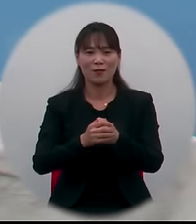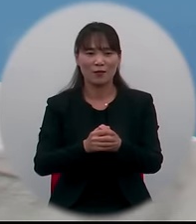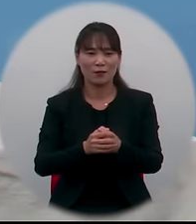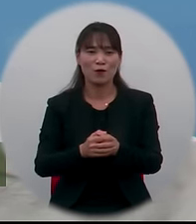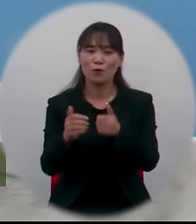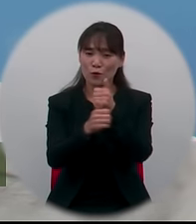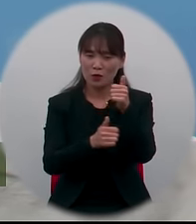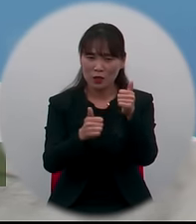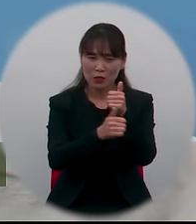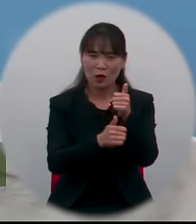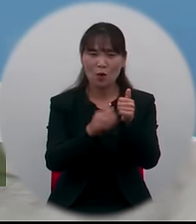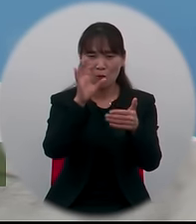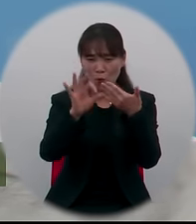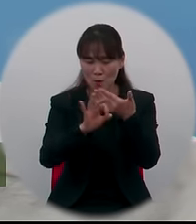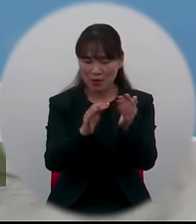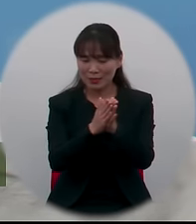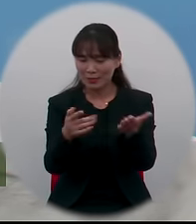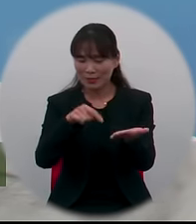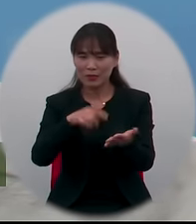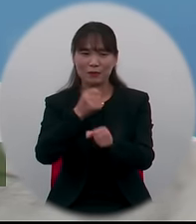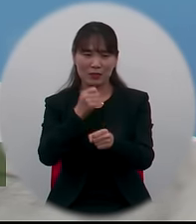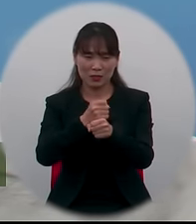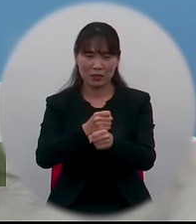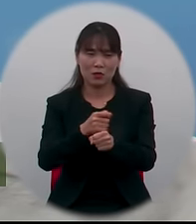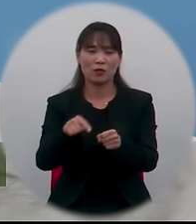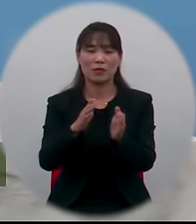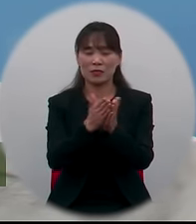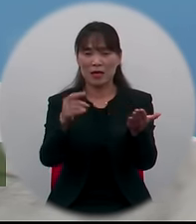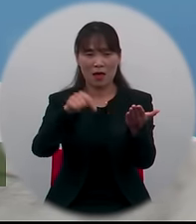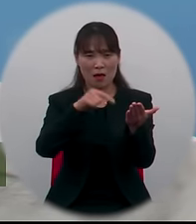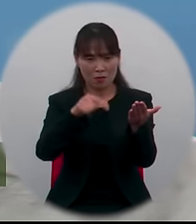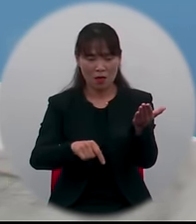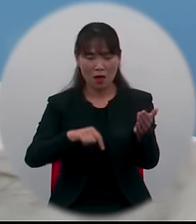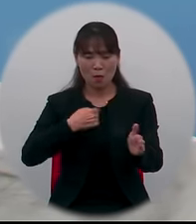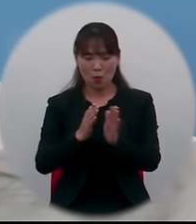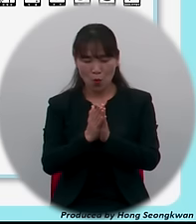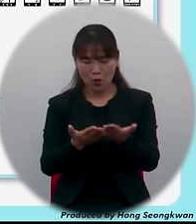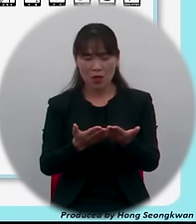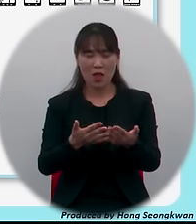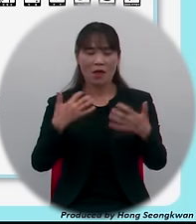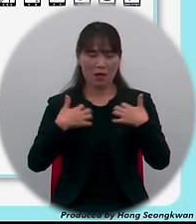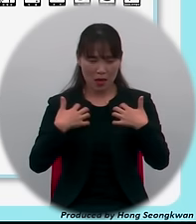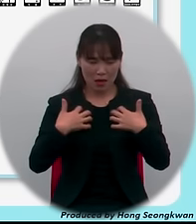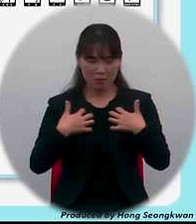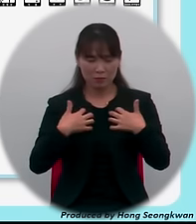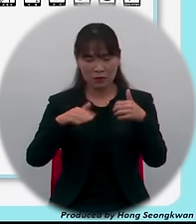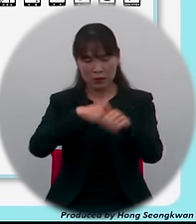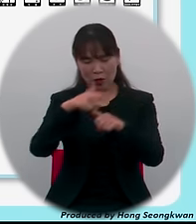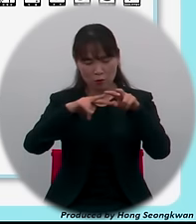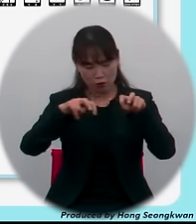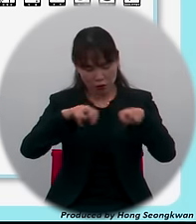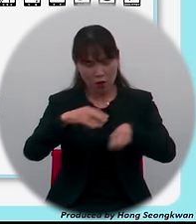알려 드릴게요 게임물 관리 위원에서 굿 게이머 스쿨이라는 이러한 교재를 만들어 냈습니다 거기에 보면은 자신의 게임